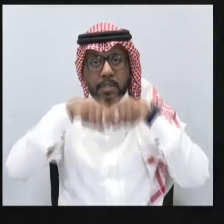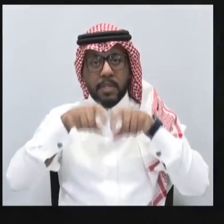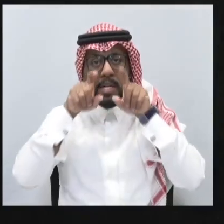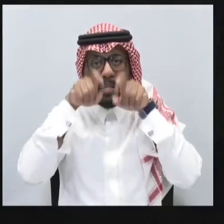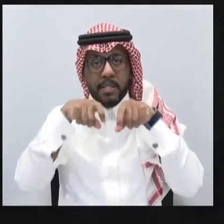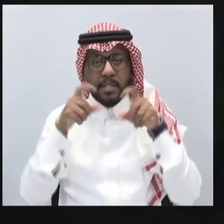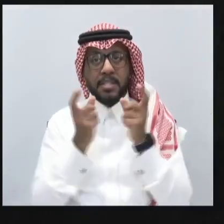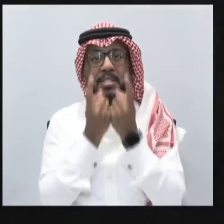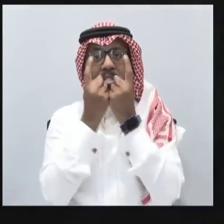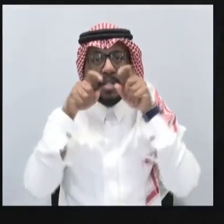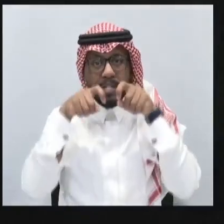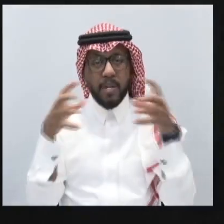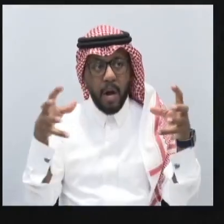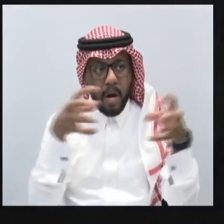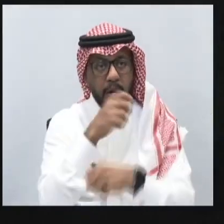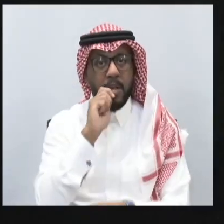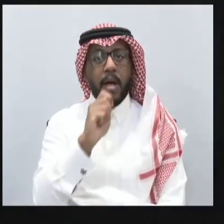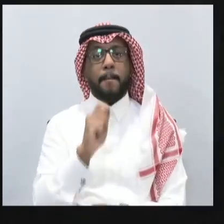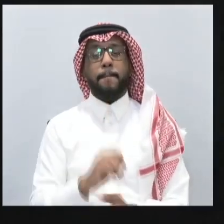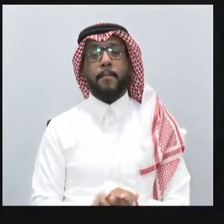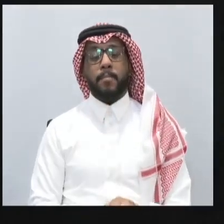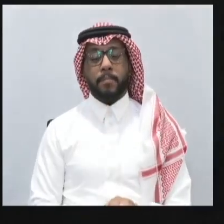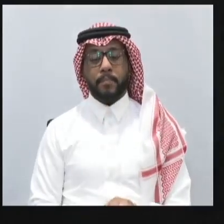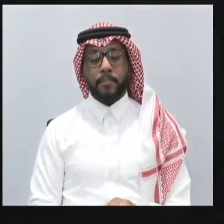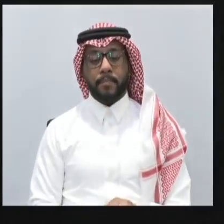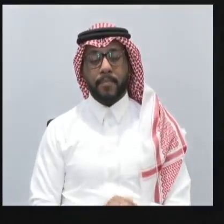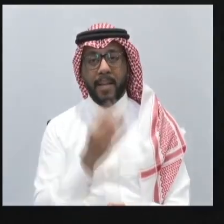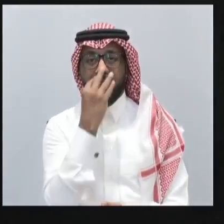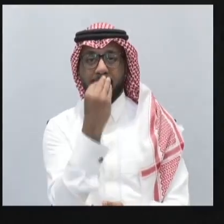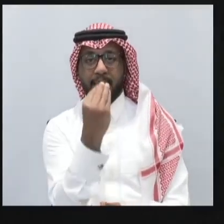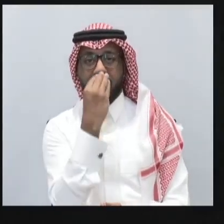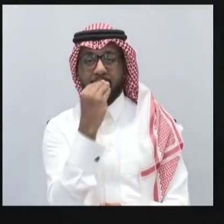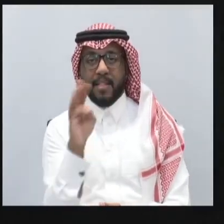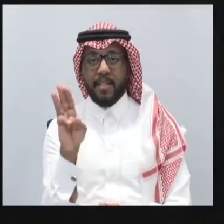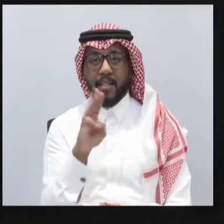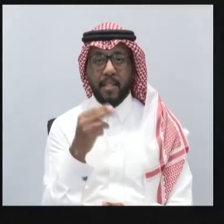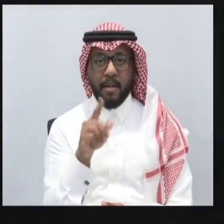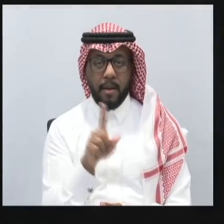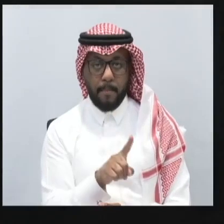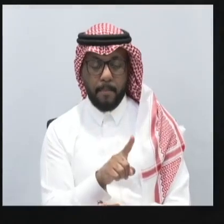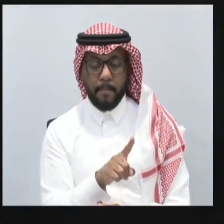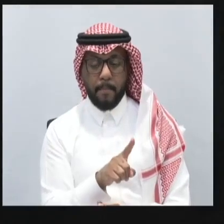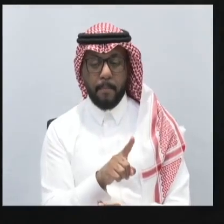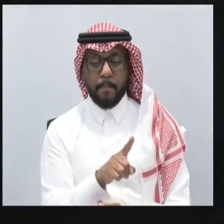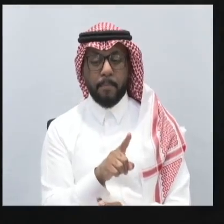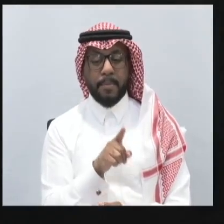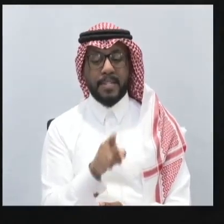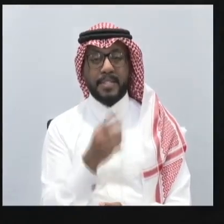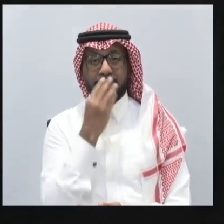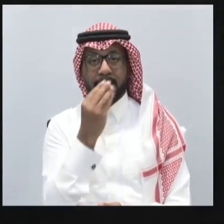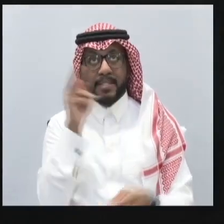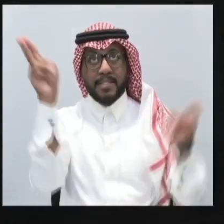يتغذى على اللحوم وعندي مثل الثعلب ياكله ارنب